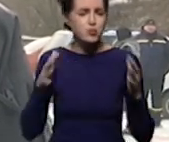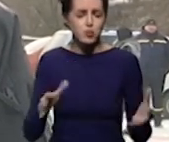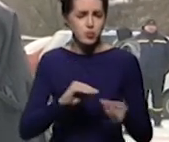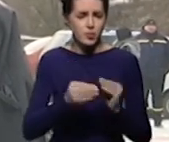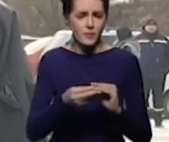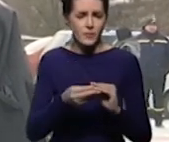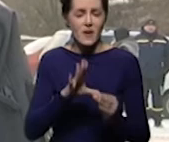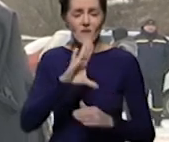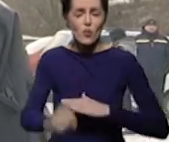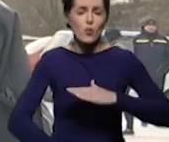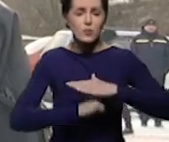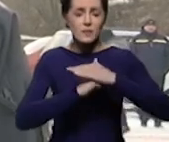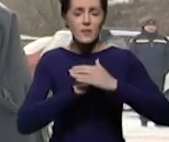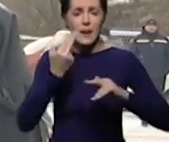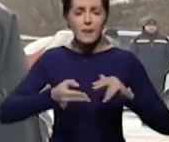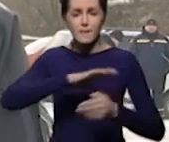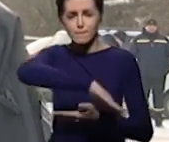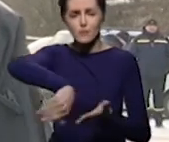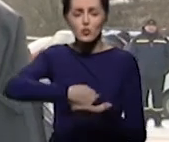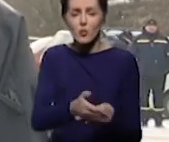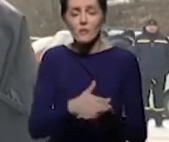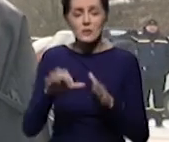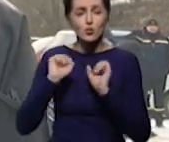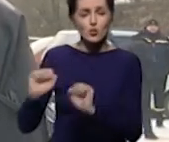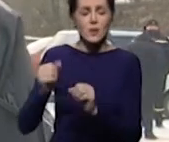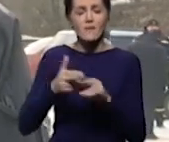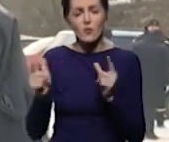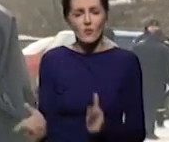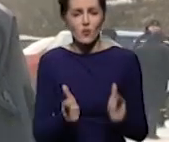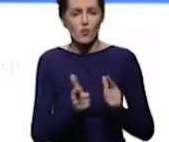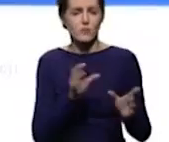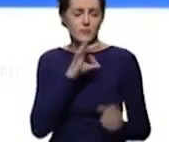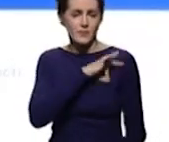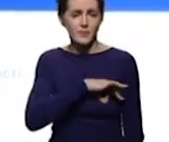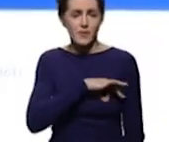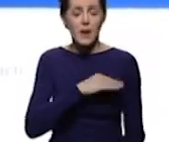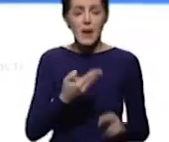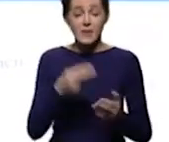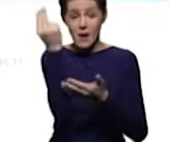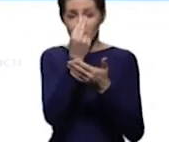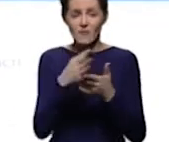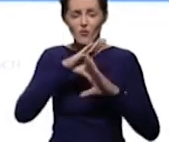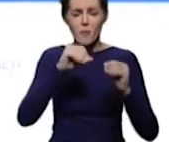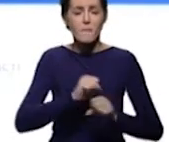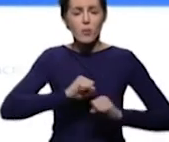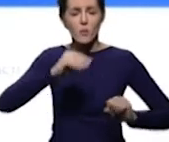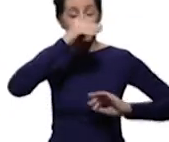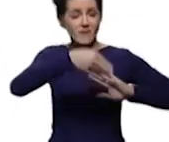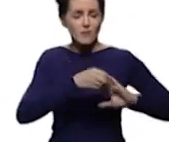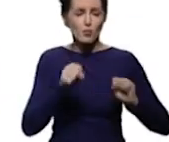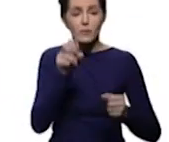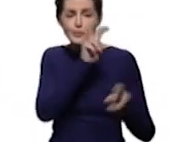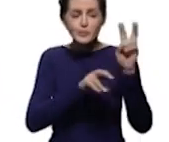основному споруди цивільного захисту готові до дійсно призначення. Мапу бомбосховищ можна знайти на